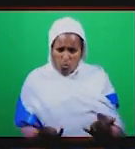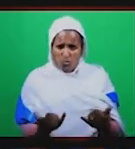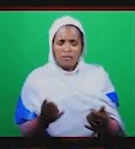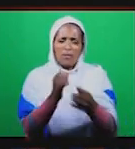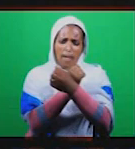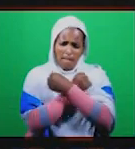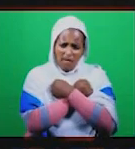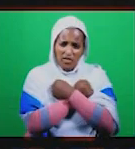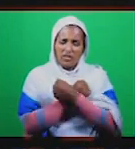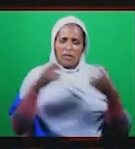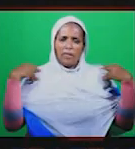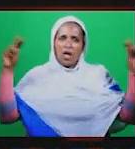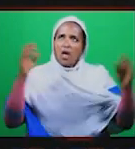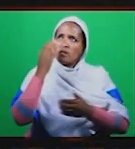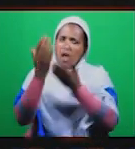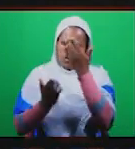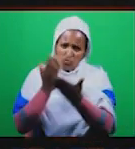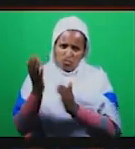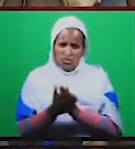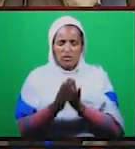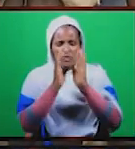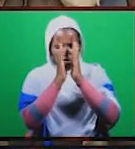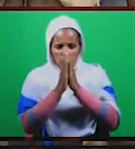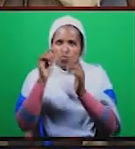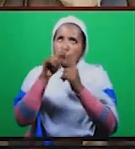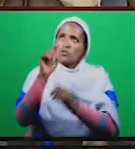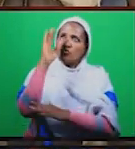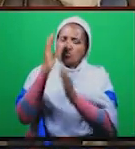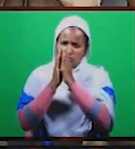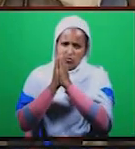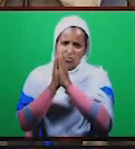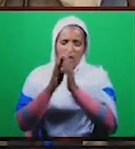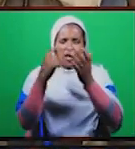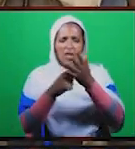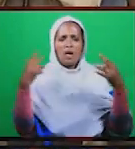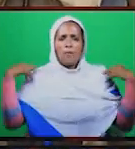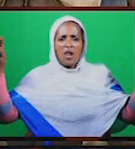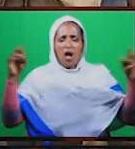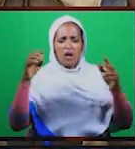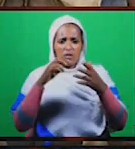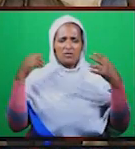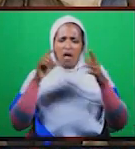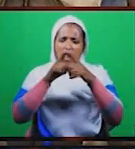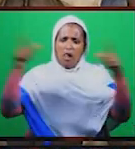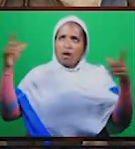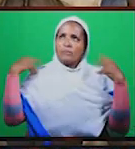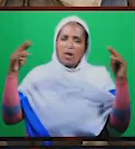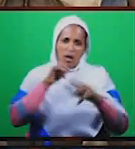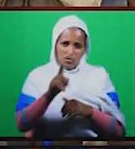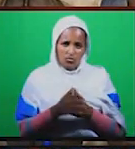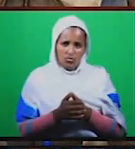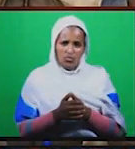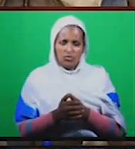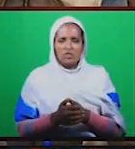ሚካኤል እቅፍ ድግፍ አድርጎ እንዳዳናችሁ አሁንም በፍቅር አገልግሉት፣ በፍቅር